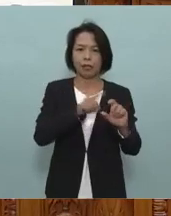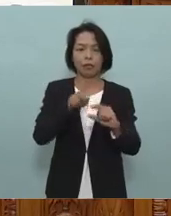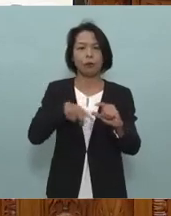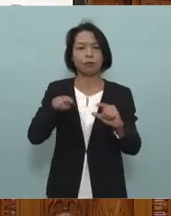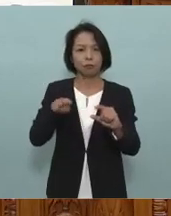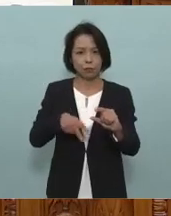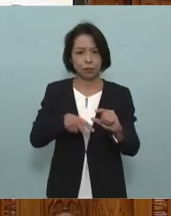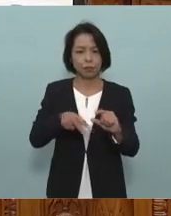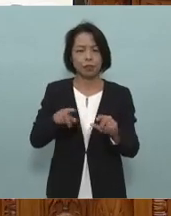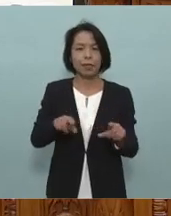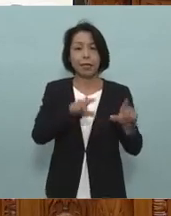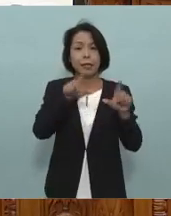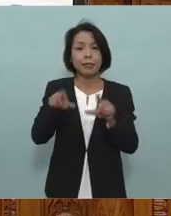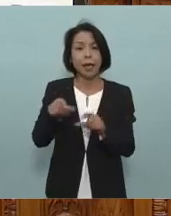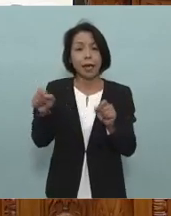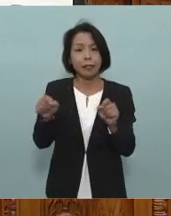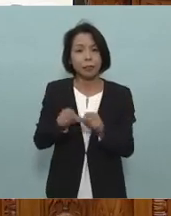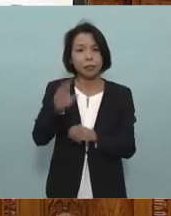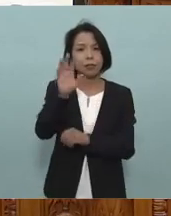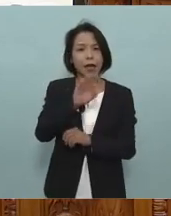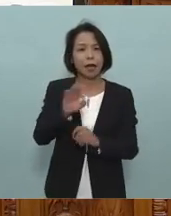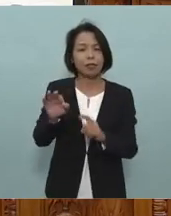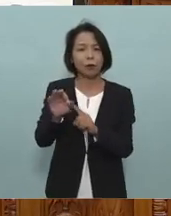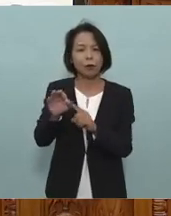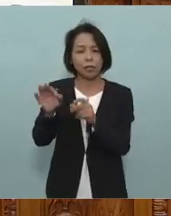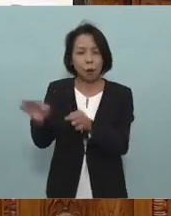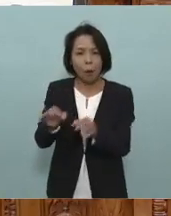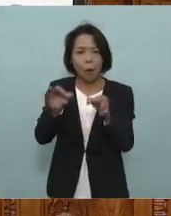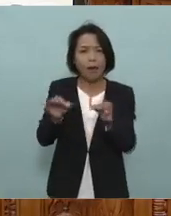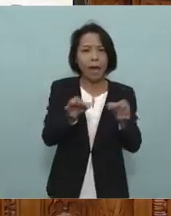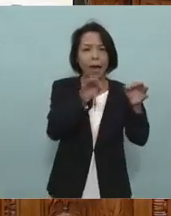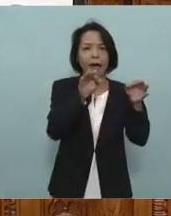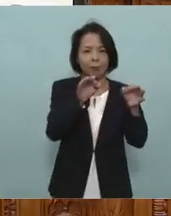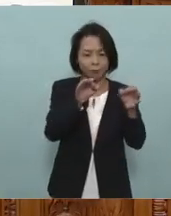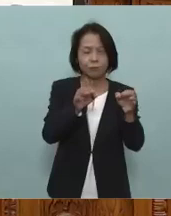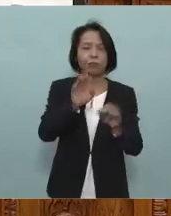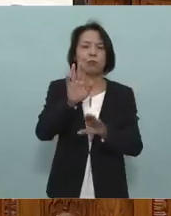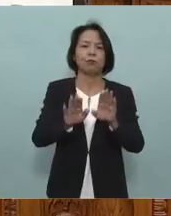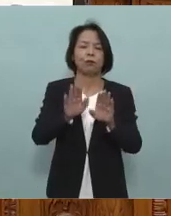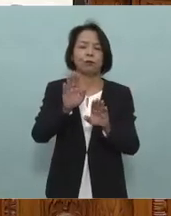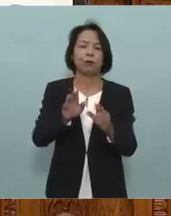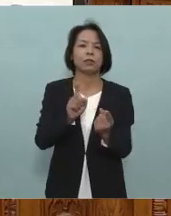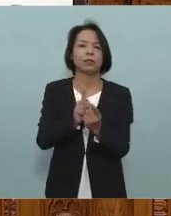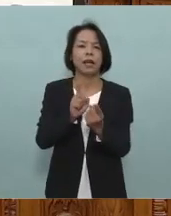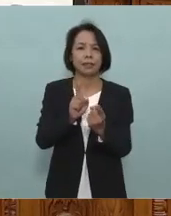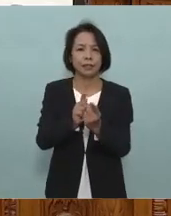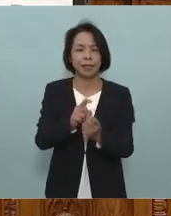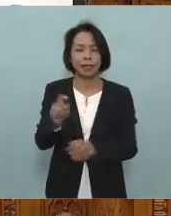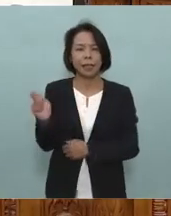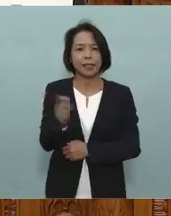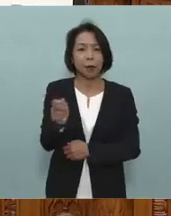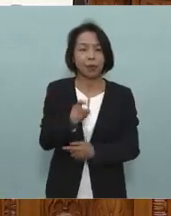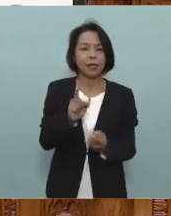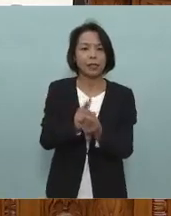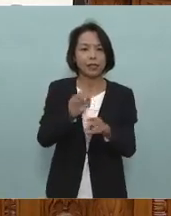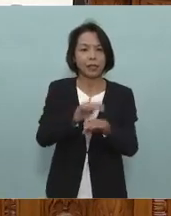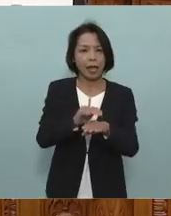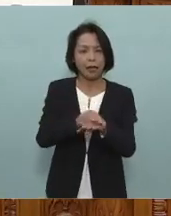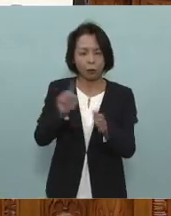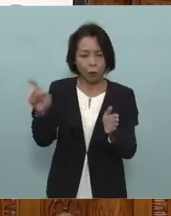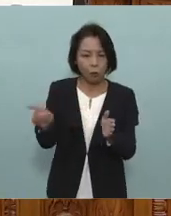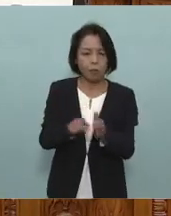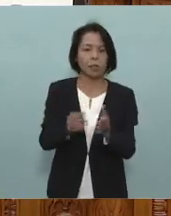に生活に身近な商品の値上がりが続く事態に対し機動的な対応を行ってきまし